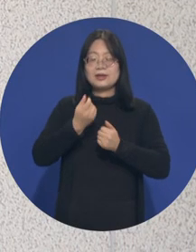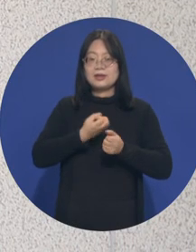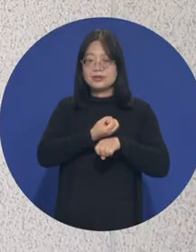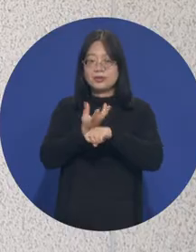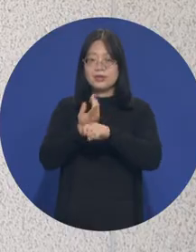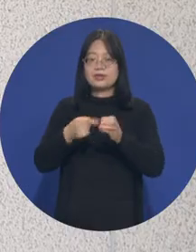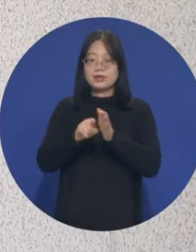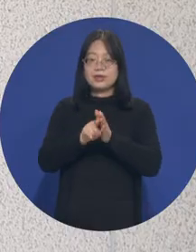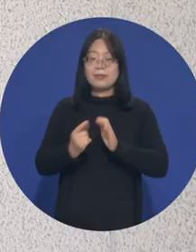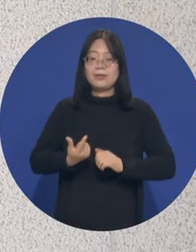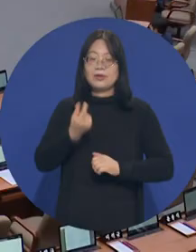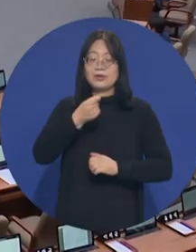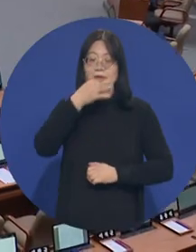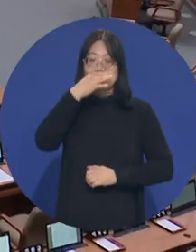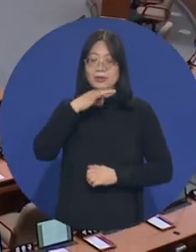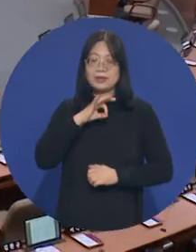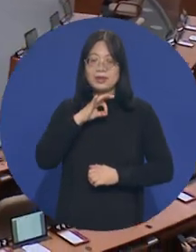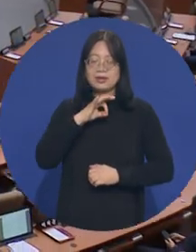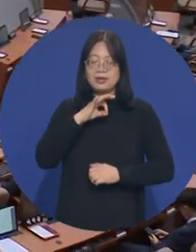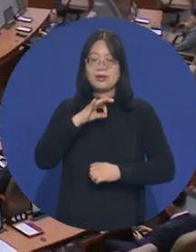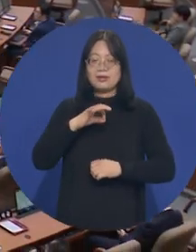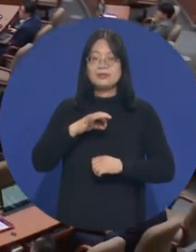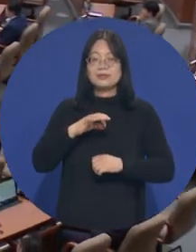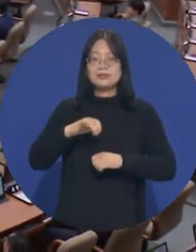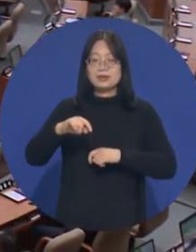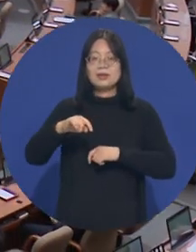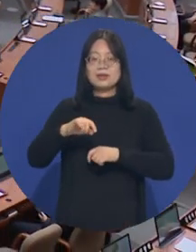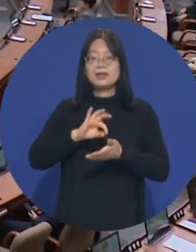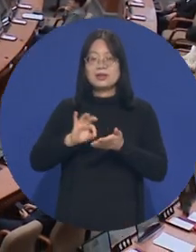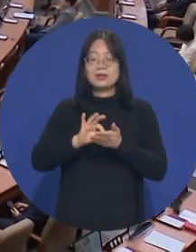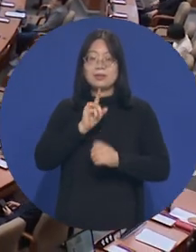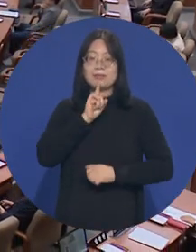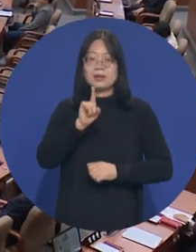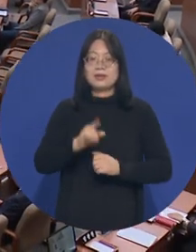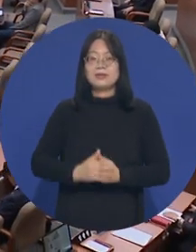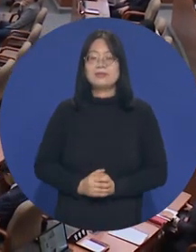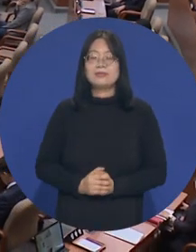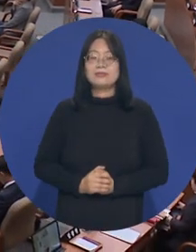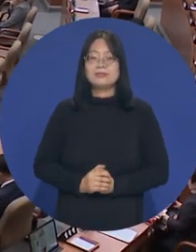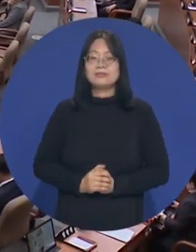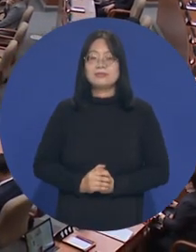전달되도록 신속하고 효율적으로 집행하겠다고 밝혔습니다